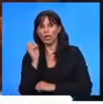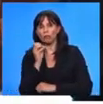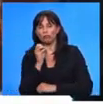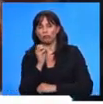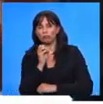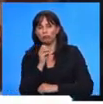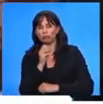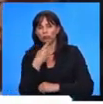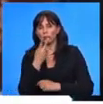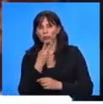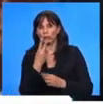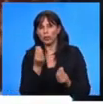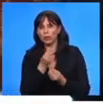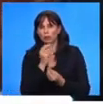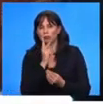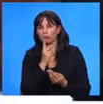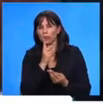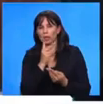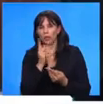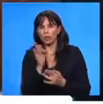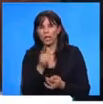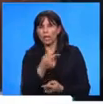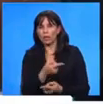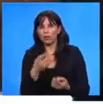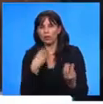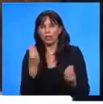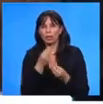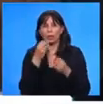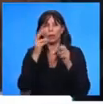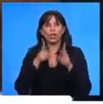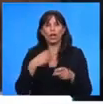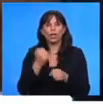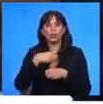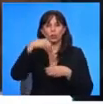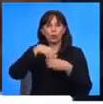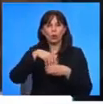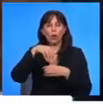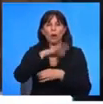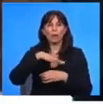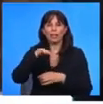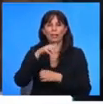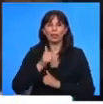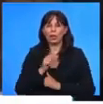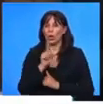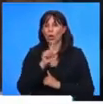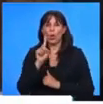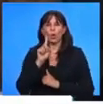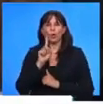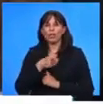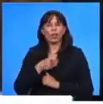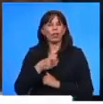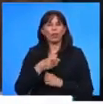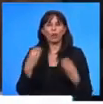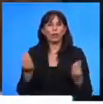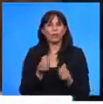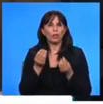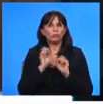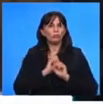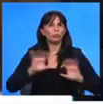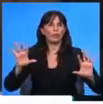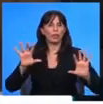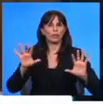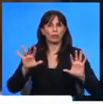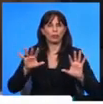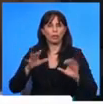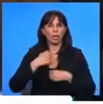צריך לפרט את הדברים האלה. אפשר לעשות את הדברים האלה בתוך המערכות הצבאיות, ולא צריך כל דבר לפרוס את השטיח לקבל עם ועדה. לא